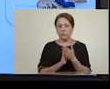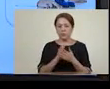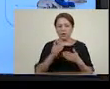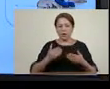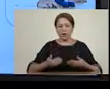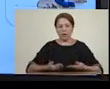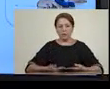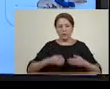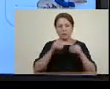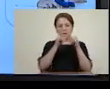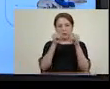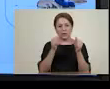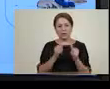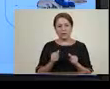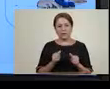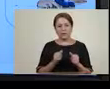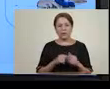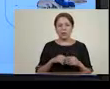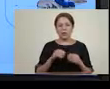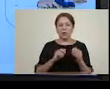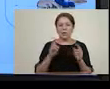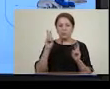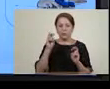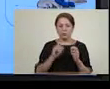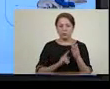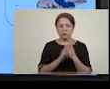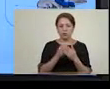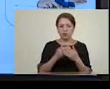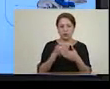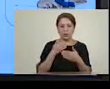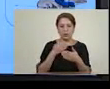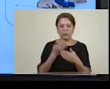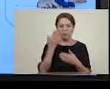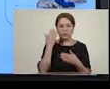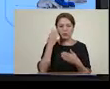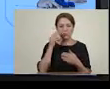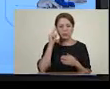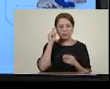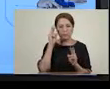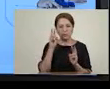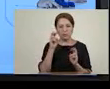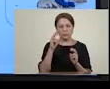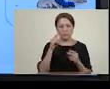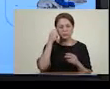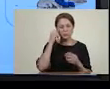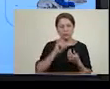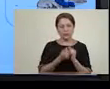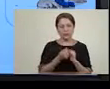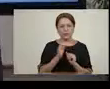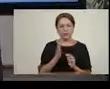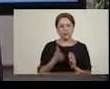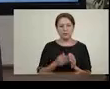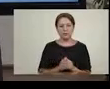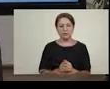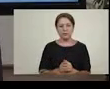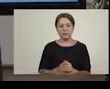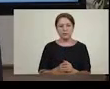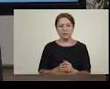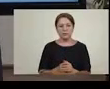hayotiy shakllari. Mavzuni boshlashimizdan oldin o'tilgan mavzuni mustahkamlab olamiz.